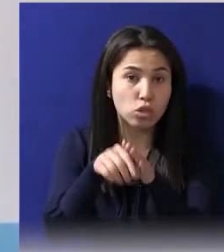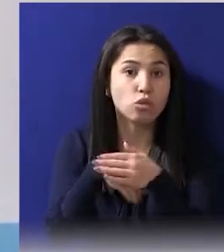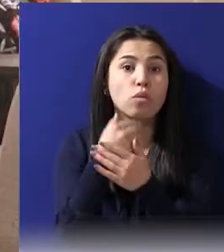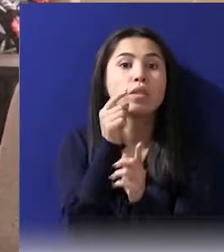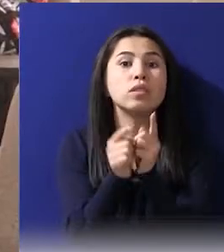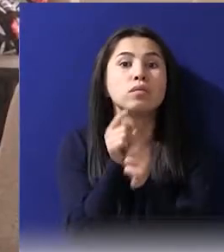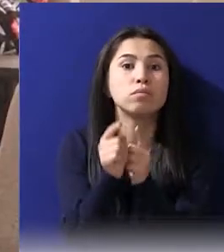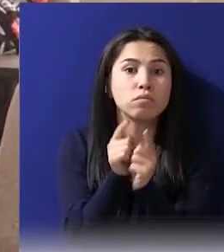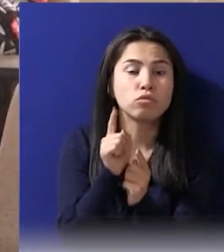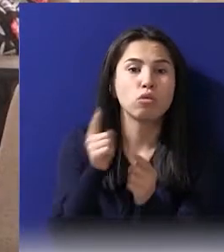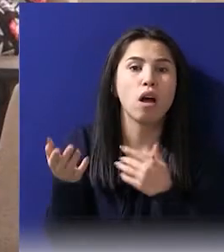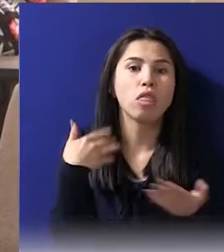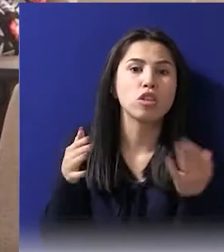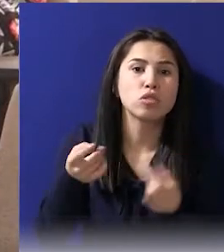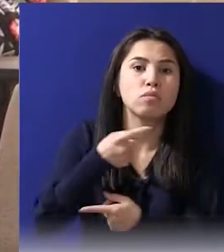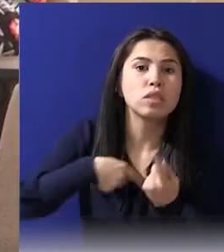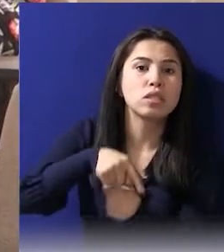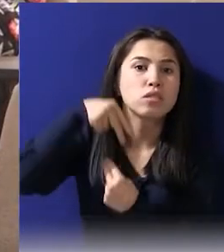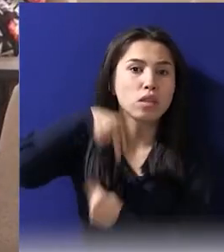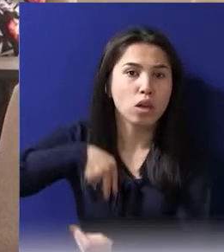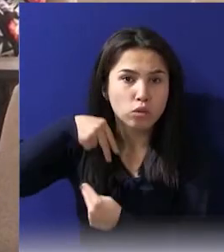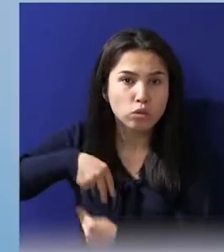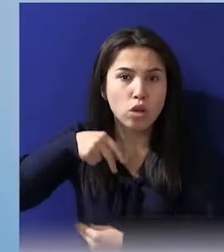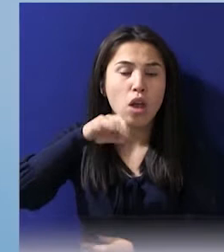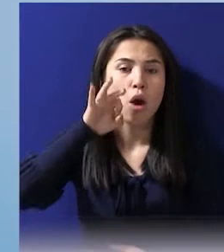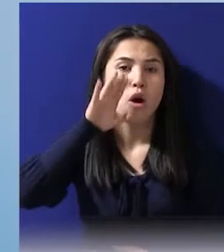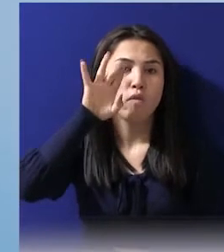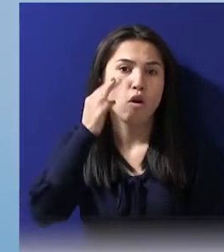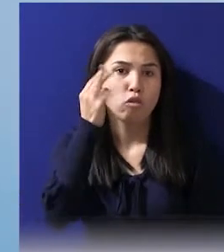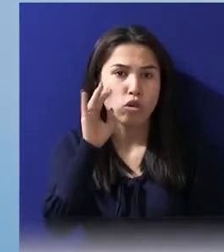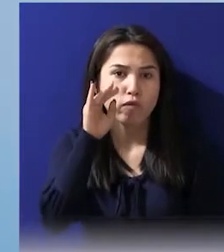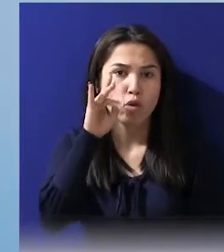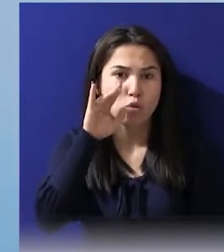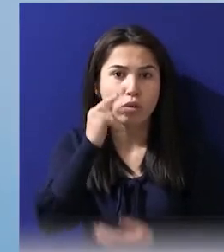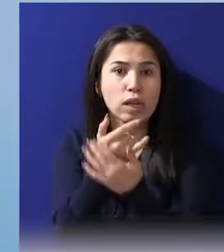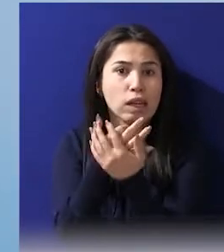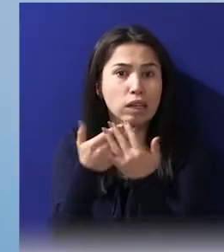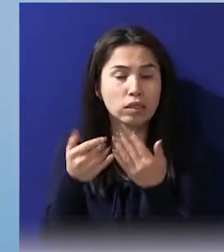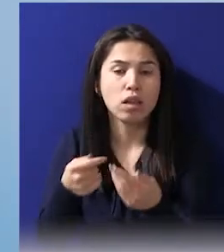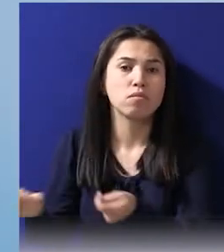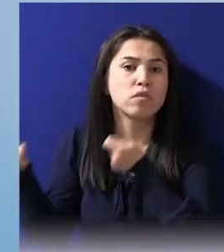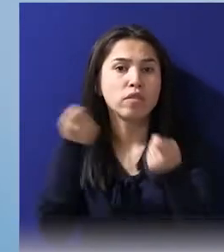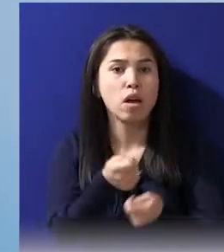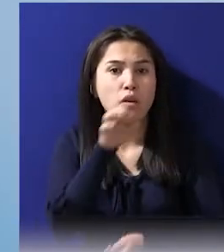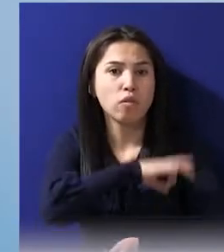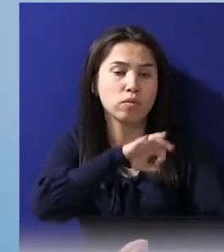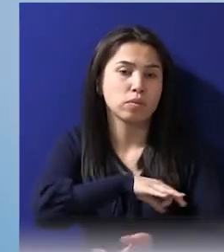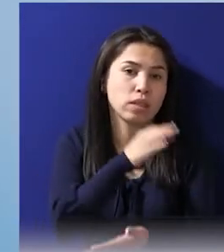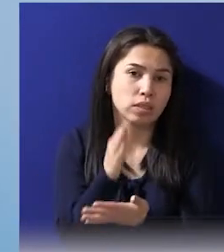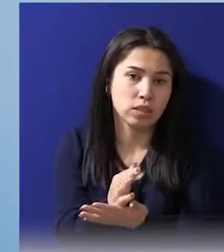берді. Сондай-ақ, өңірге келуші туристер саны да артып отыр дейді. Әлемде орын алып отқан эпидемиологиялық